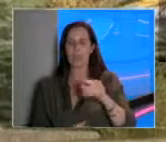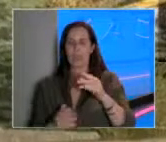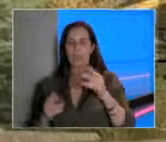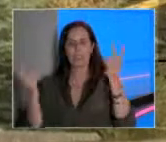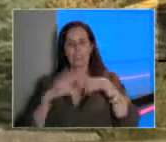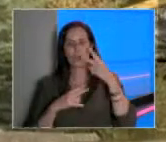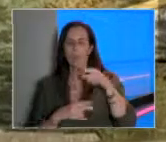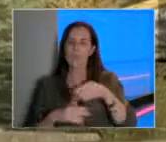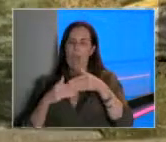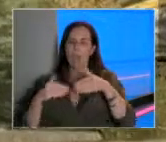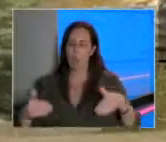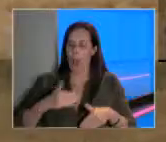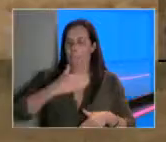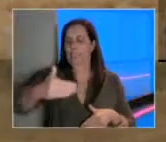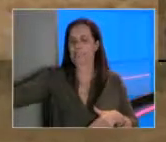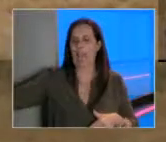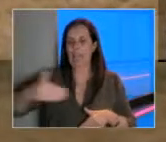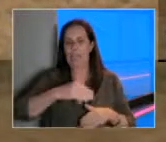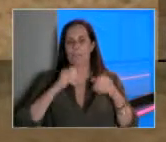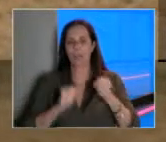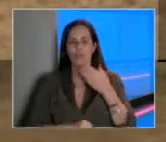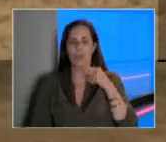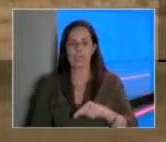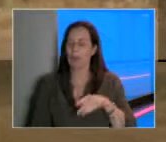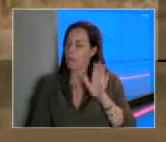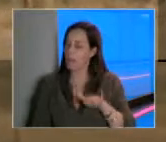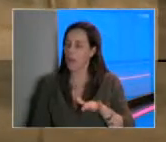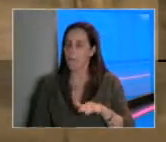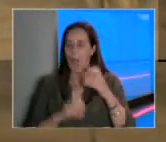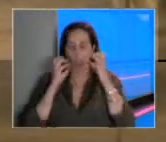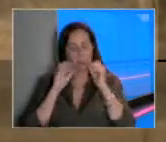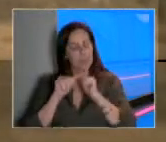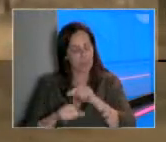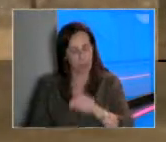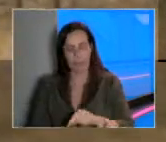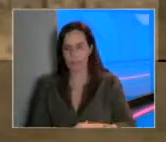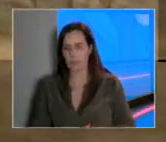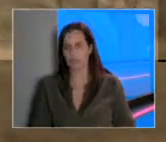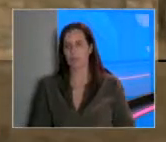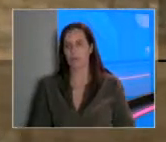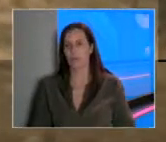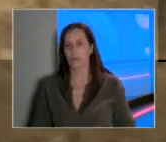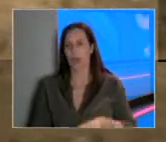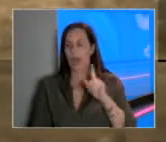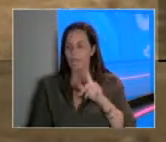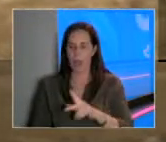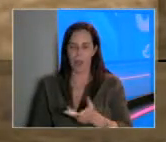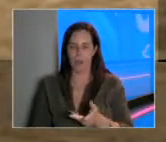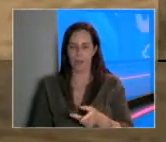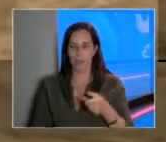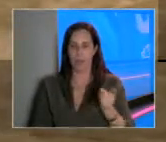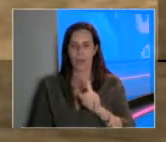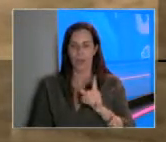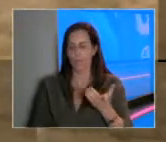סידור שזה הגבול המזרחי הביטחוני של ישראל. כן. גם יצחק רבין תמך בזה. אבל מצד שני, אתה